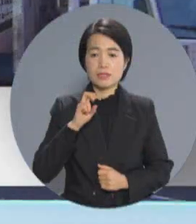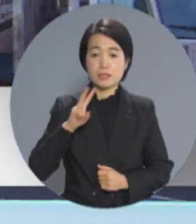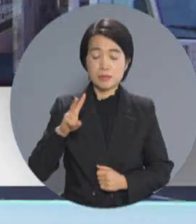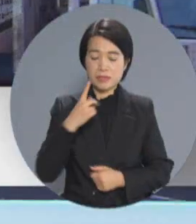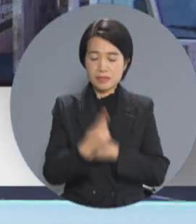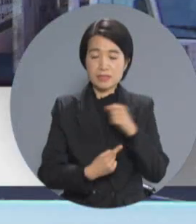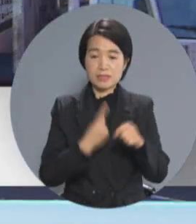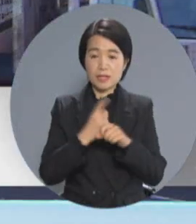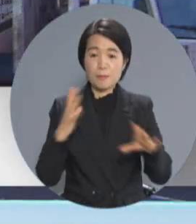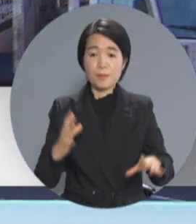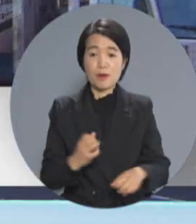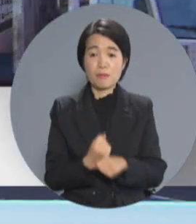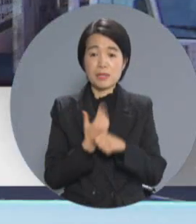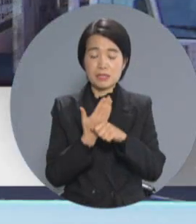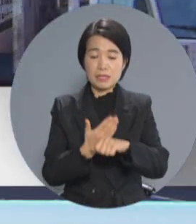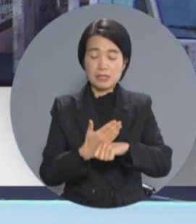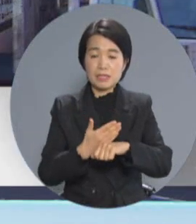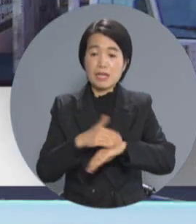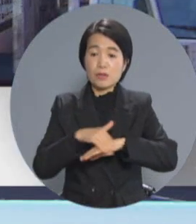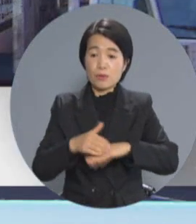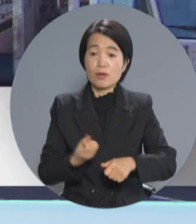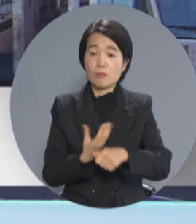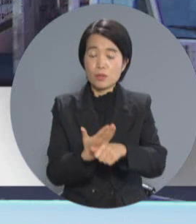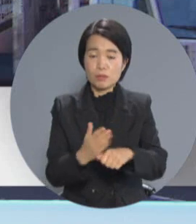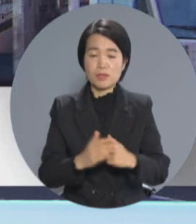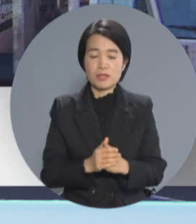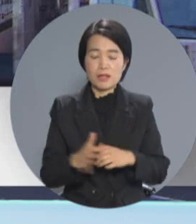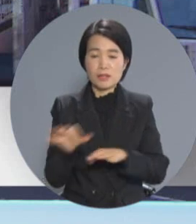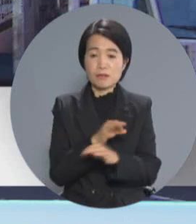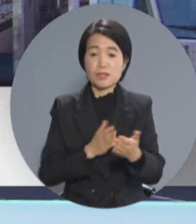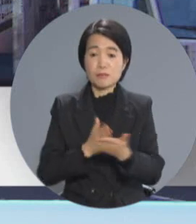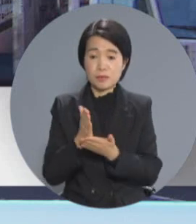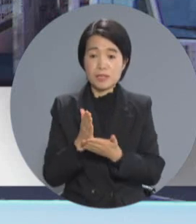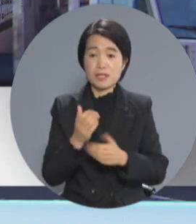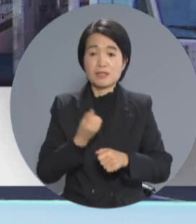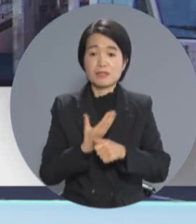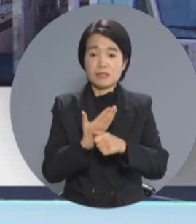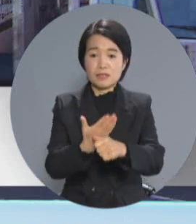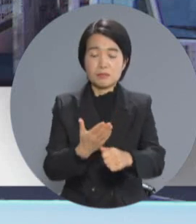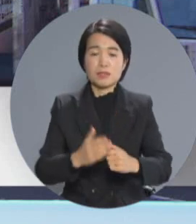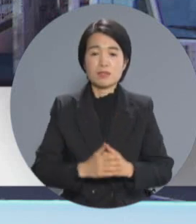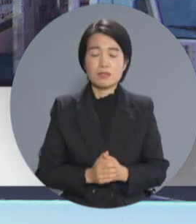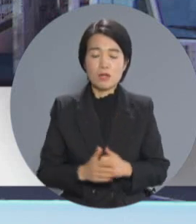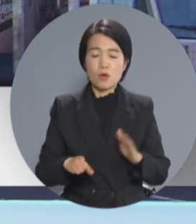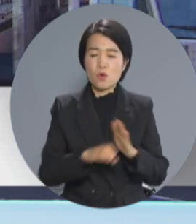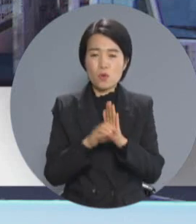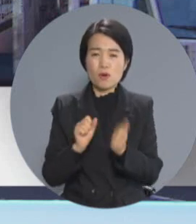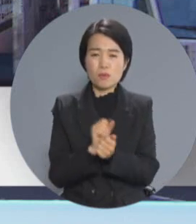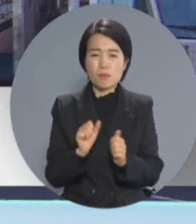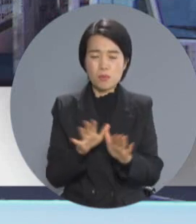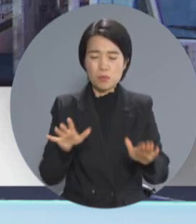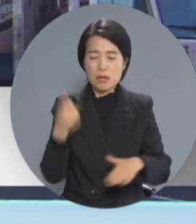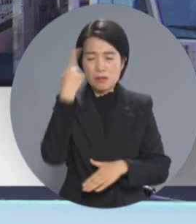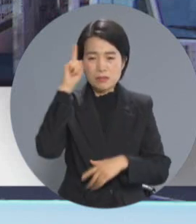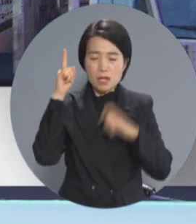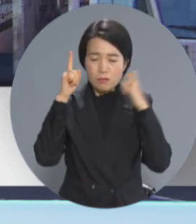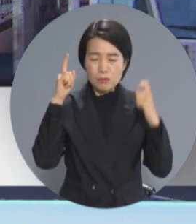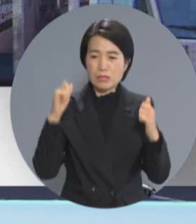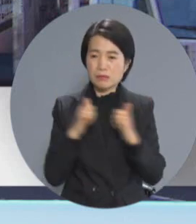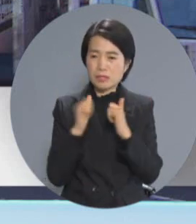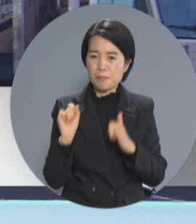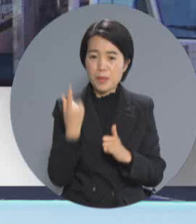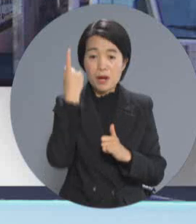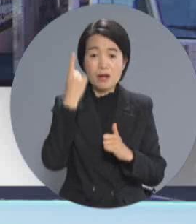2022년 한 해를 정리해보는 기획 보도, 오늘은 경제 분야를 살펴보겠습니다. 코로나19 확산과 러시아 우크라이나 사태